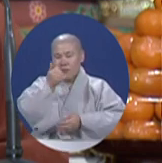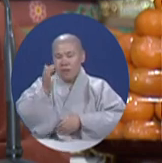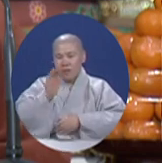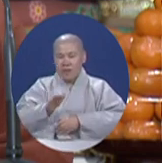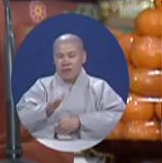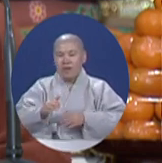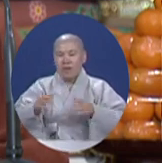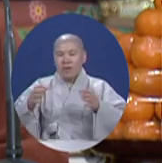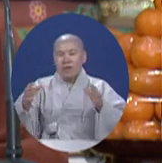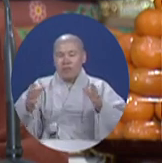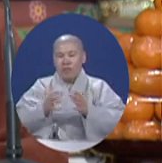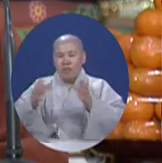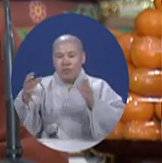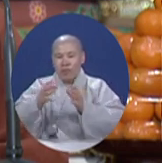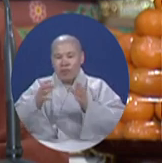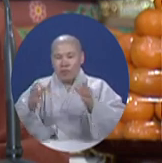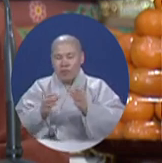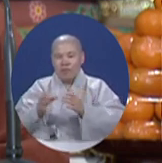한 부처님이 되는 거예요.